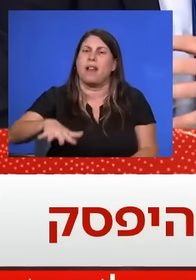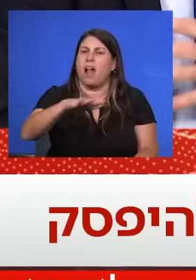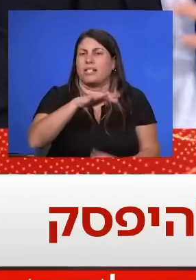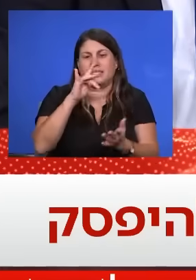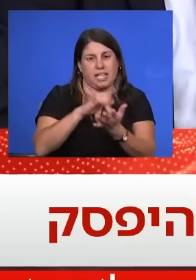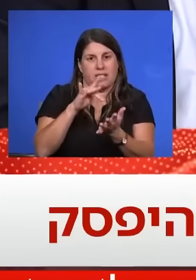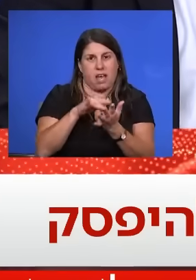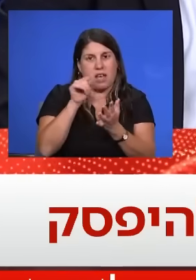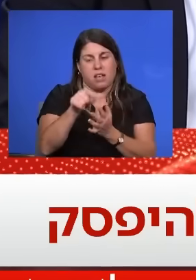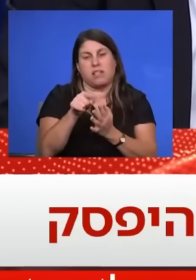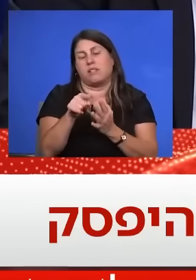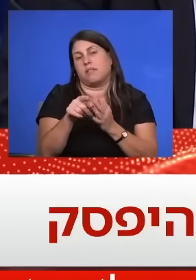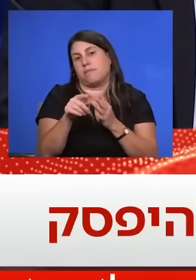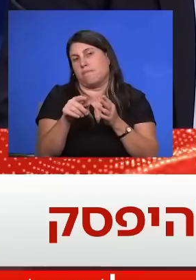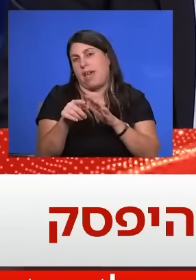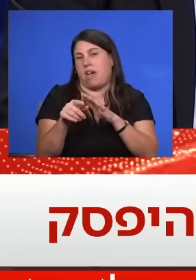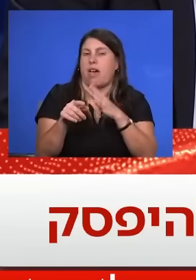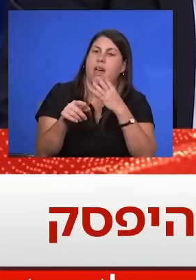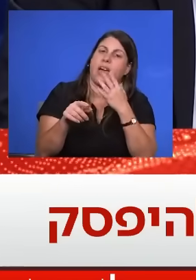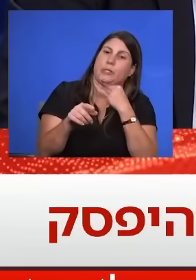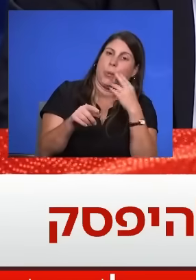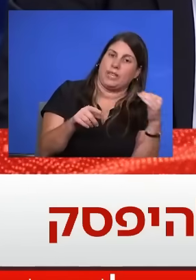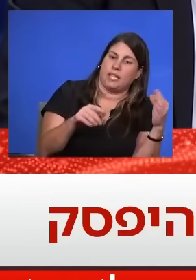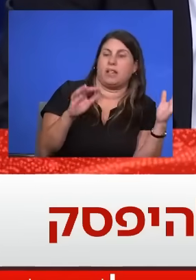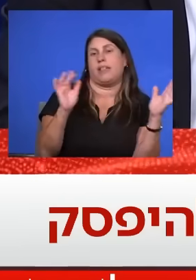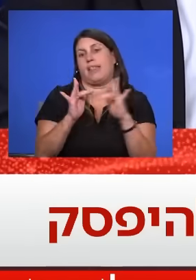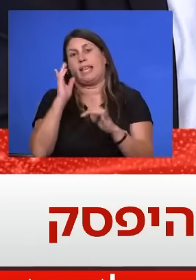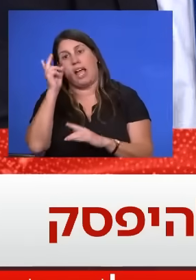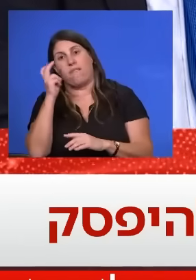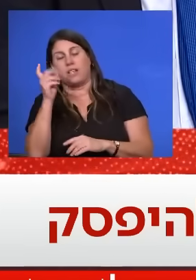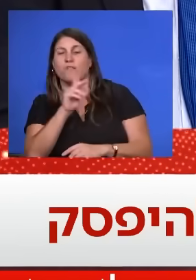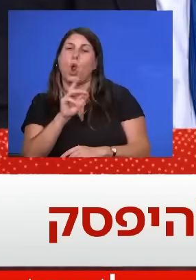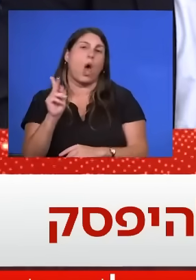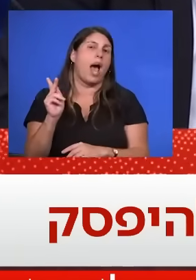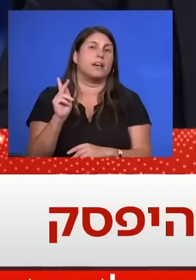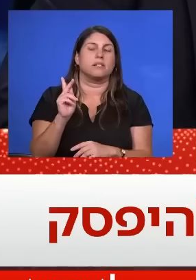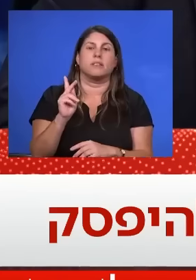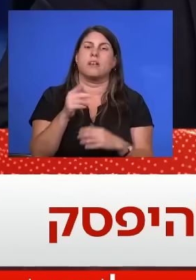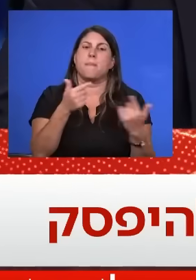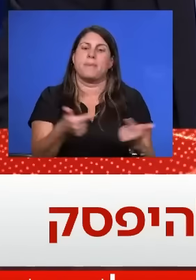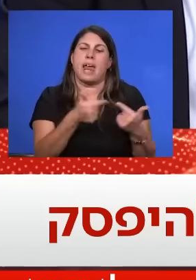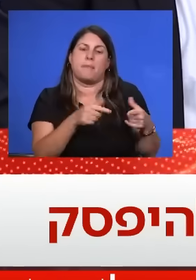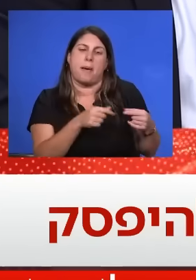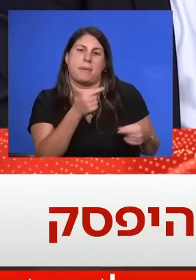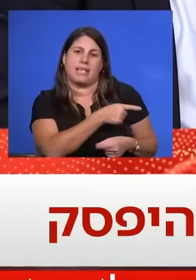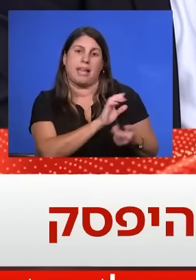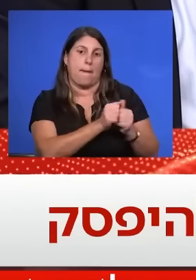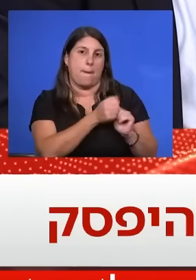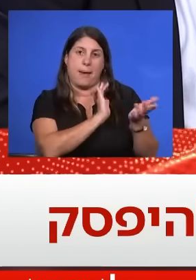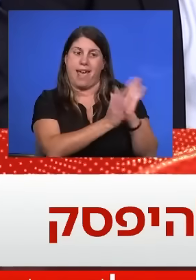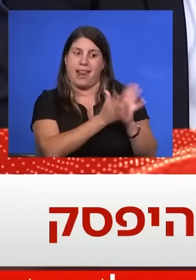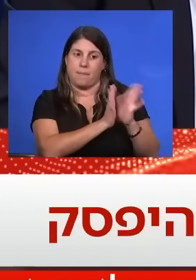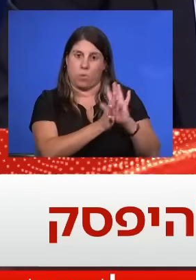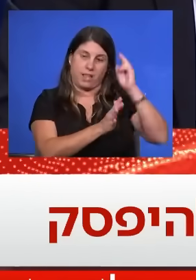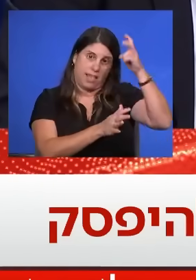היהודי כלפי הצד הערבי, ולא רק על המערכה בעזה או על האלימות מהצד הערבי או